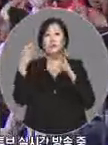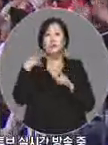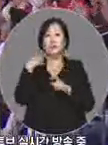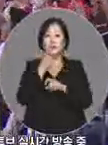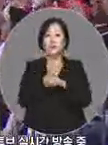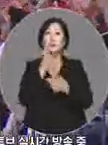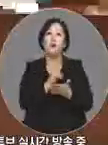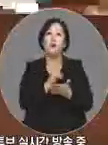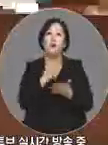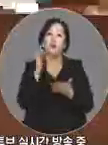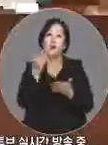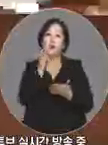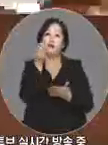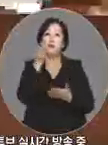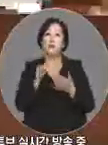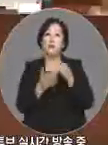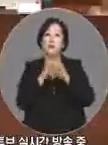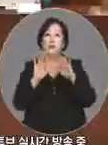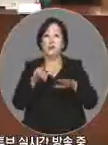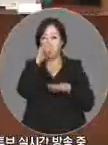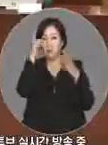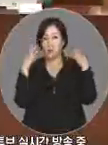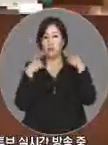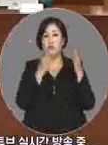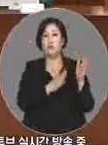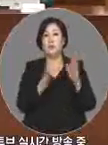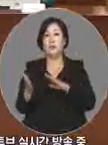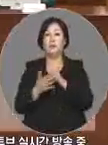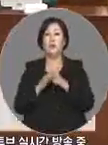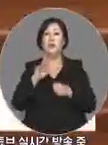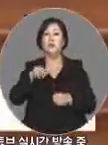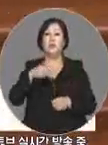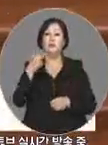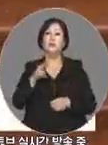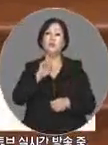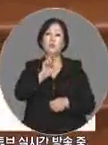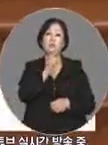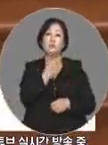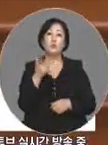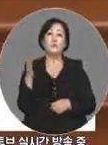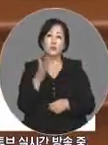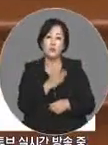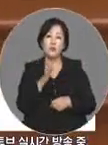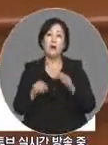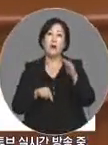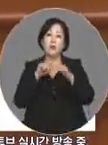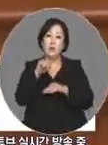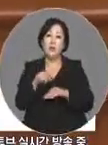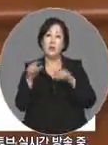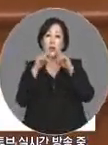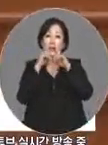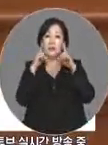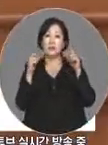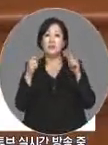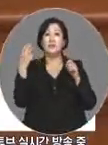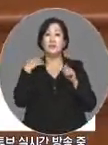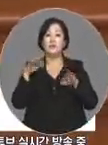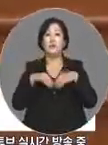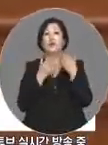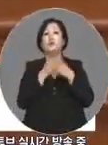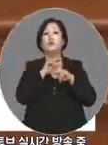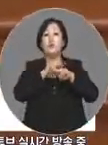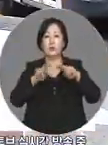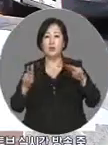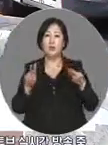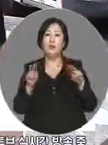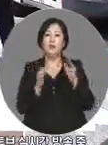규정이기 때문입니다. 하지만 정부 지침에 따라 다음 주인 26일부터 야외 마스크 착용 의무가 전면